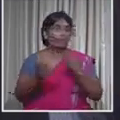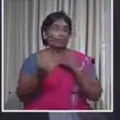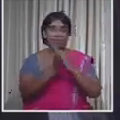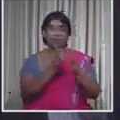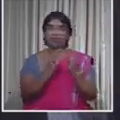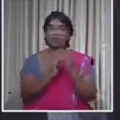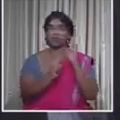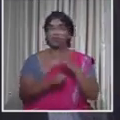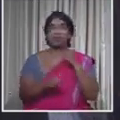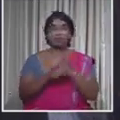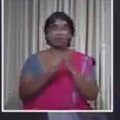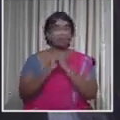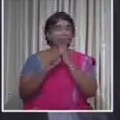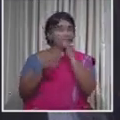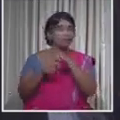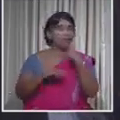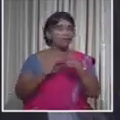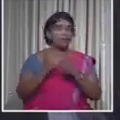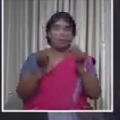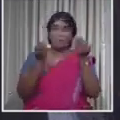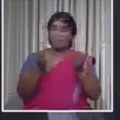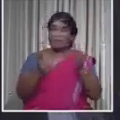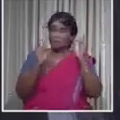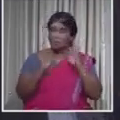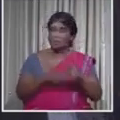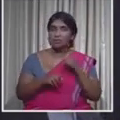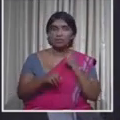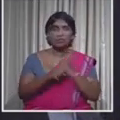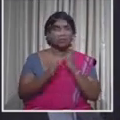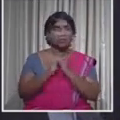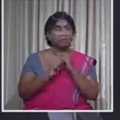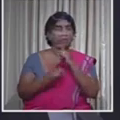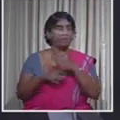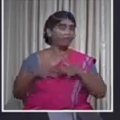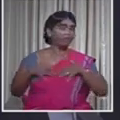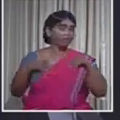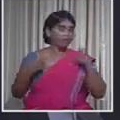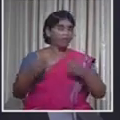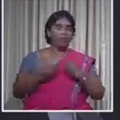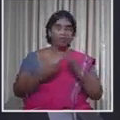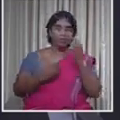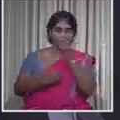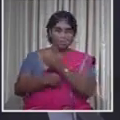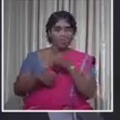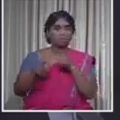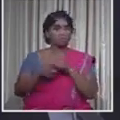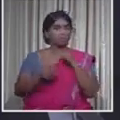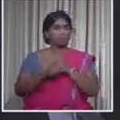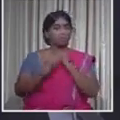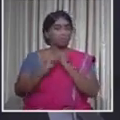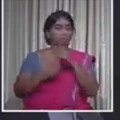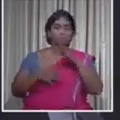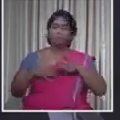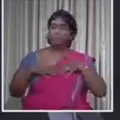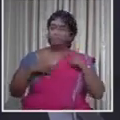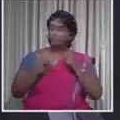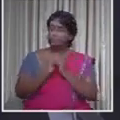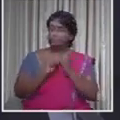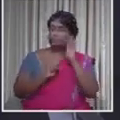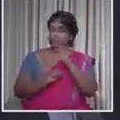තියෙන්නේ. හැබැයි රාජ්‍ය සේවය රටට බරක් නොවෙන්න නම් ඒ රාජ්‍ය සේවක තෘප්තිමත් කරන්න ඕන. ඒ රාජ්‍ය සේවක තෘප්තිමත් සේවයක්